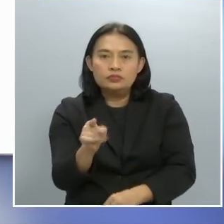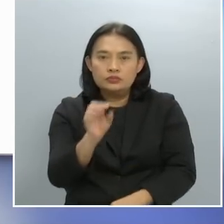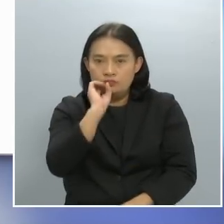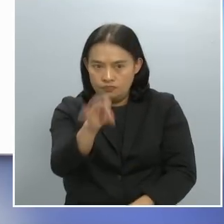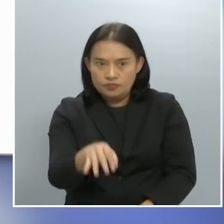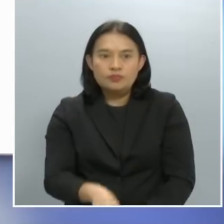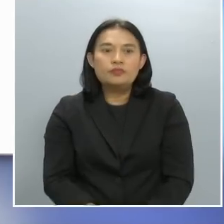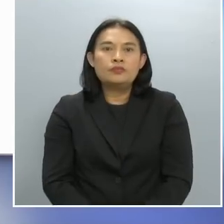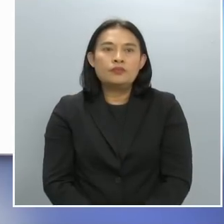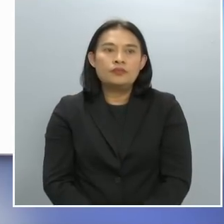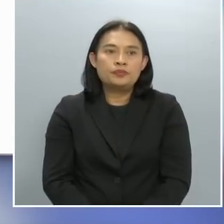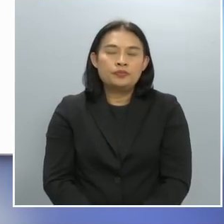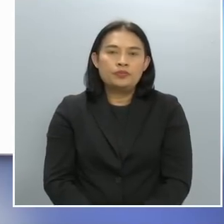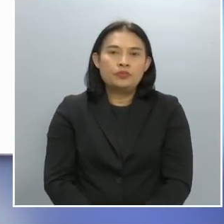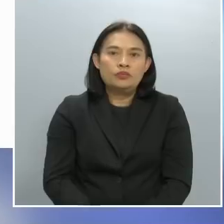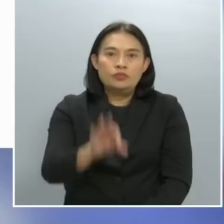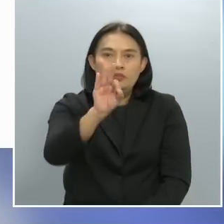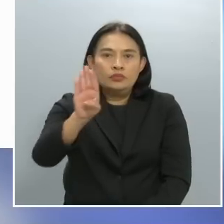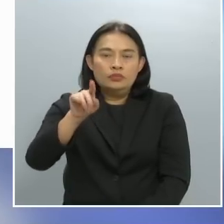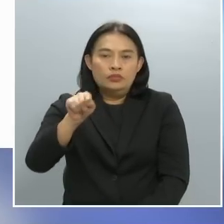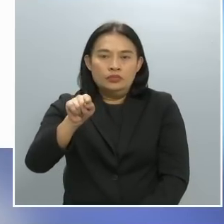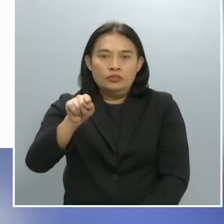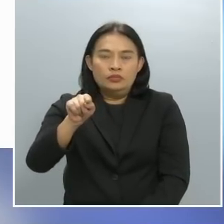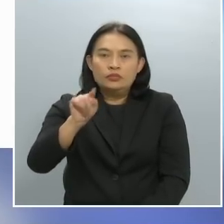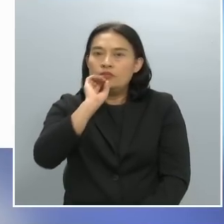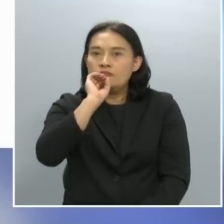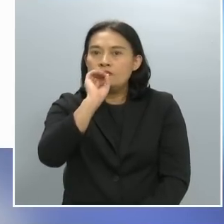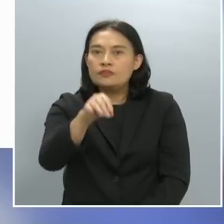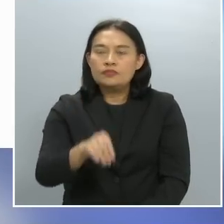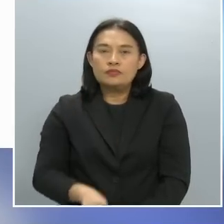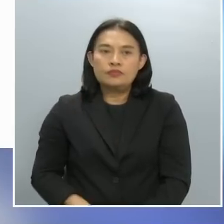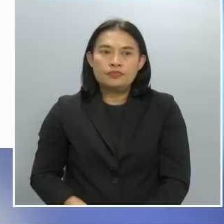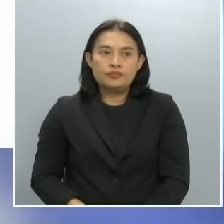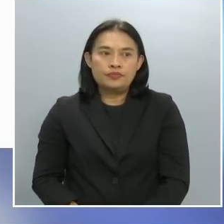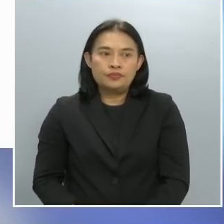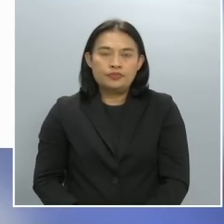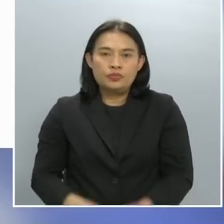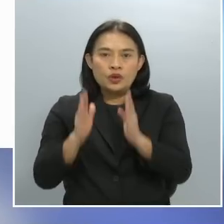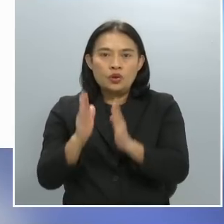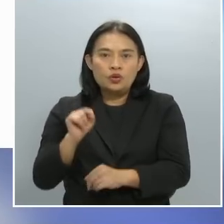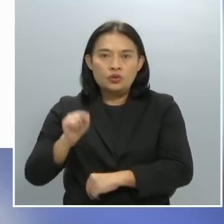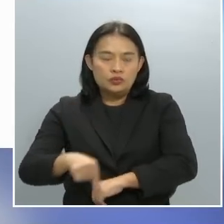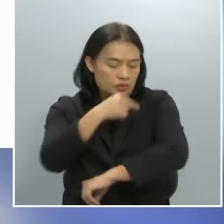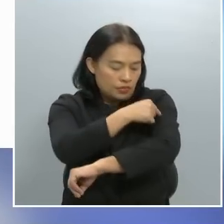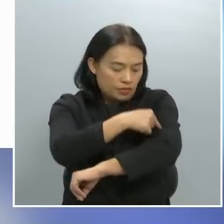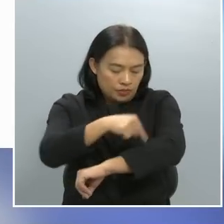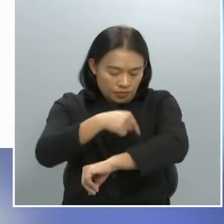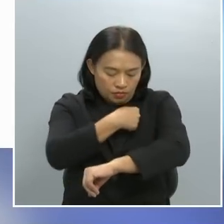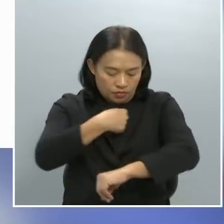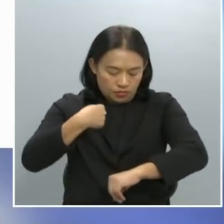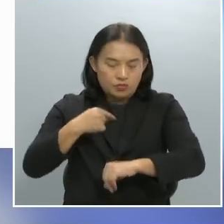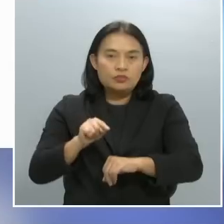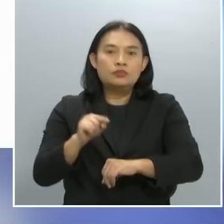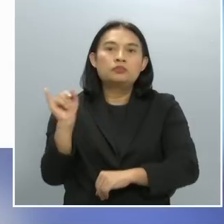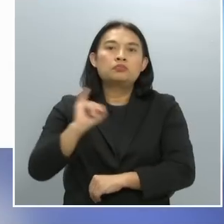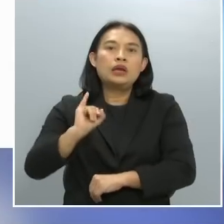คือผู้ใช้ Facebook รายนี้บอกค่ะว่าพฤติกรรมของช่างสักคือไม่ดีกับลูกค้าเลยมีน้องมาเล่า